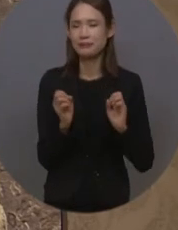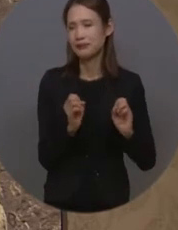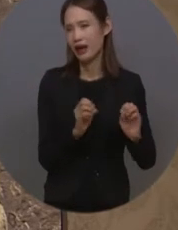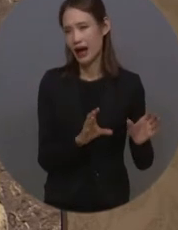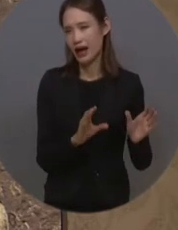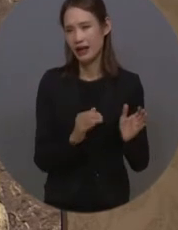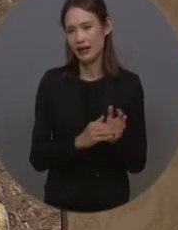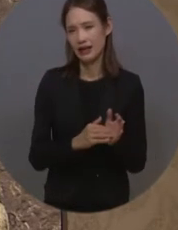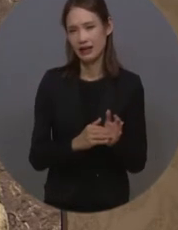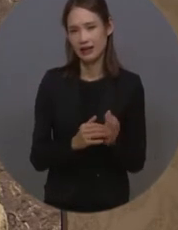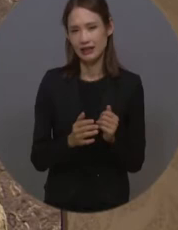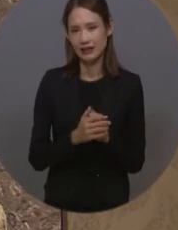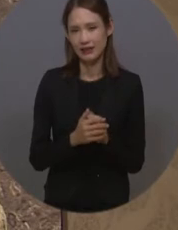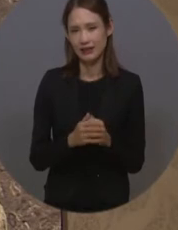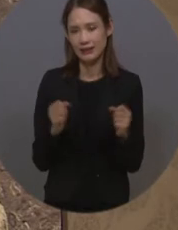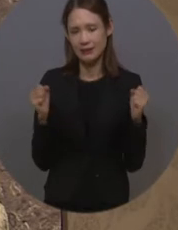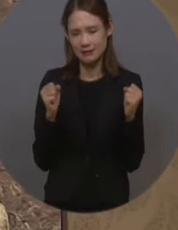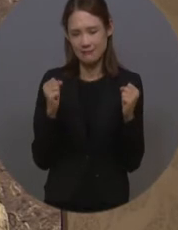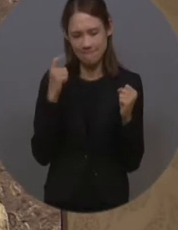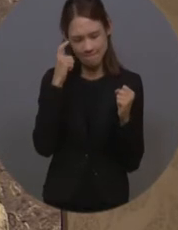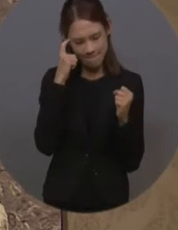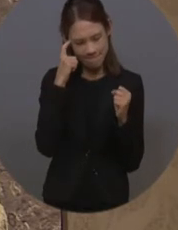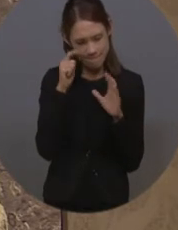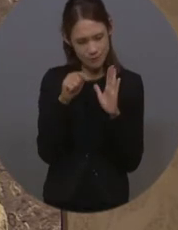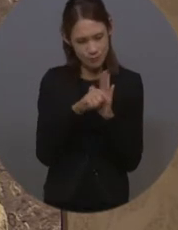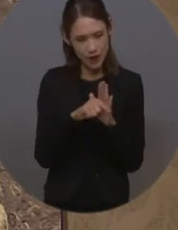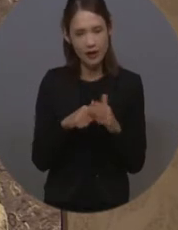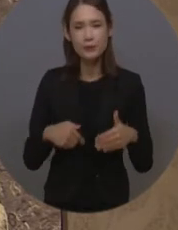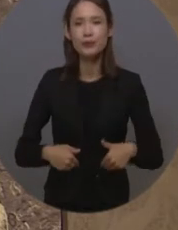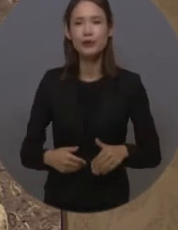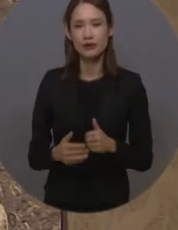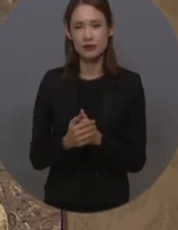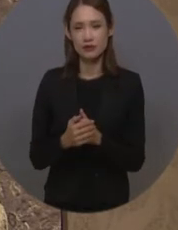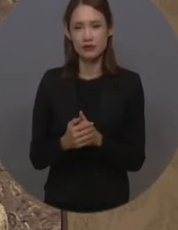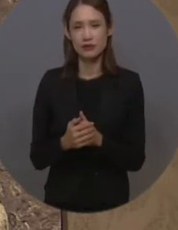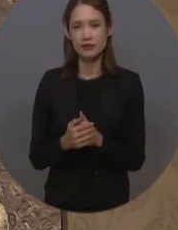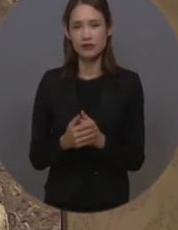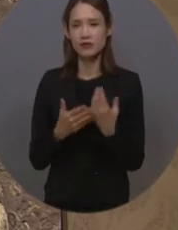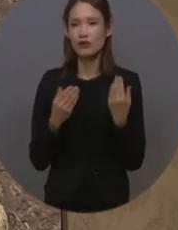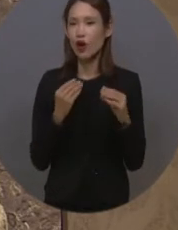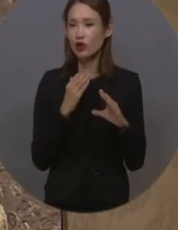된다. 예. 그리고 냉철하게 생각을 해야 된다. 그런 와중에 이제